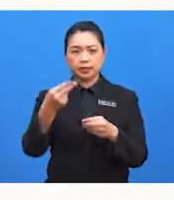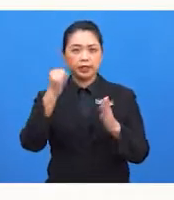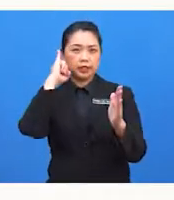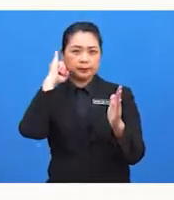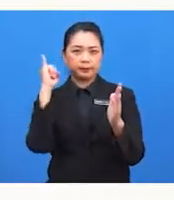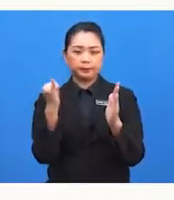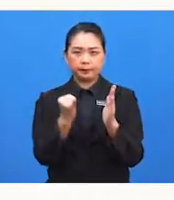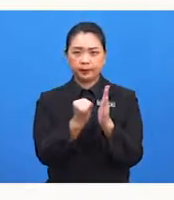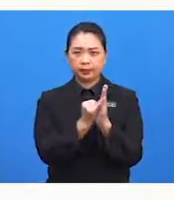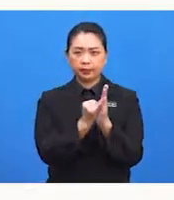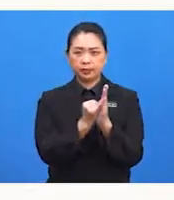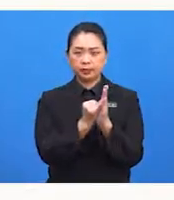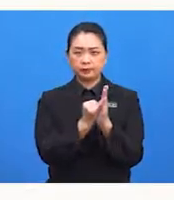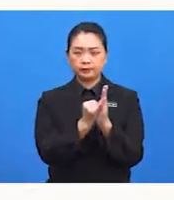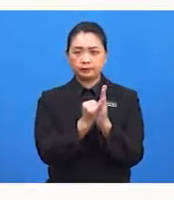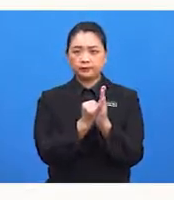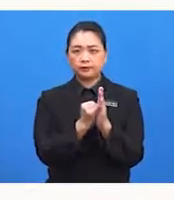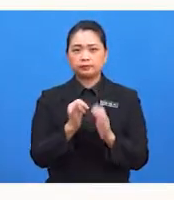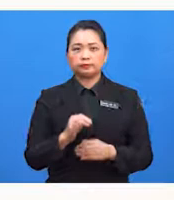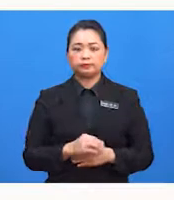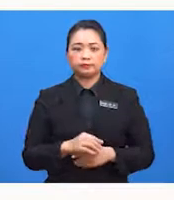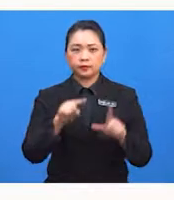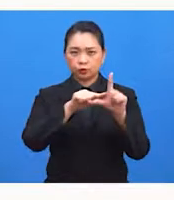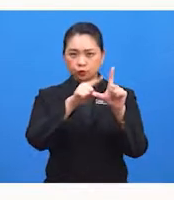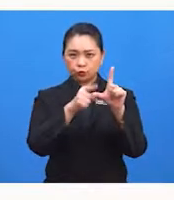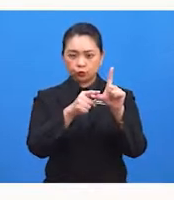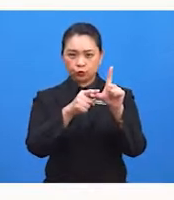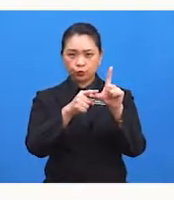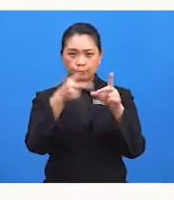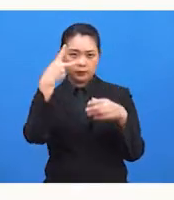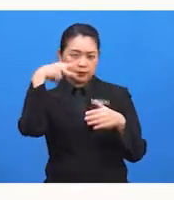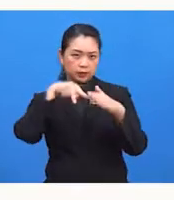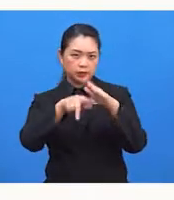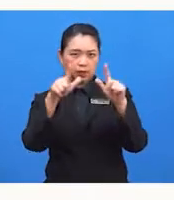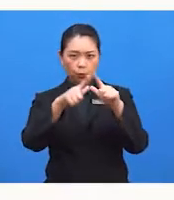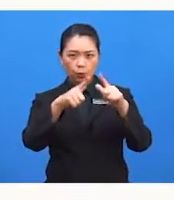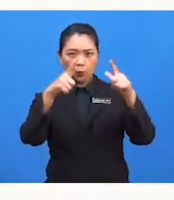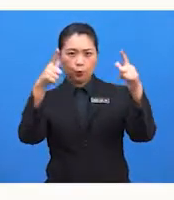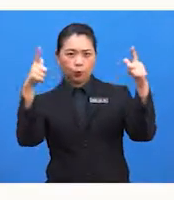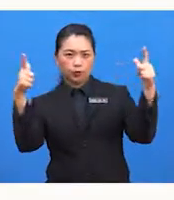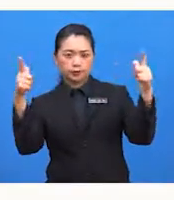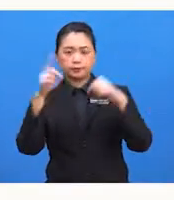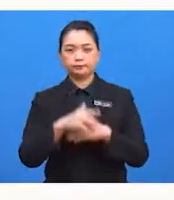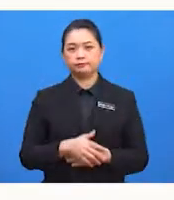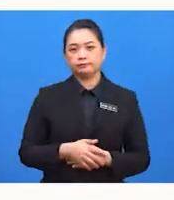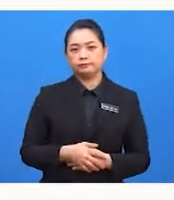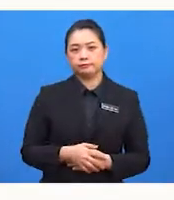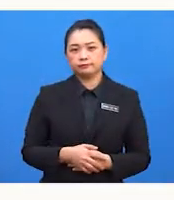imej panorama ataupun sudut pandangan yang luas.